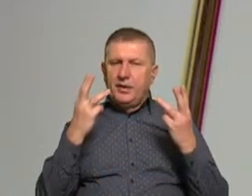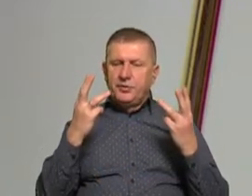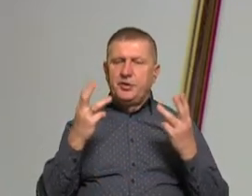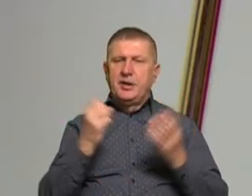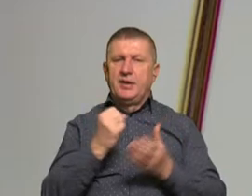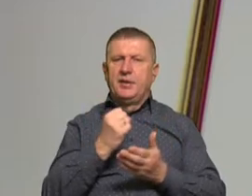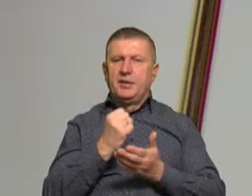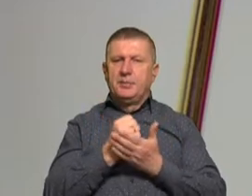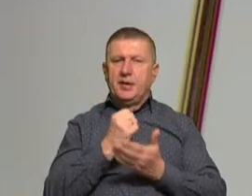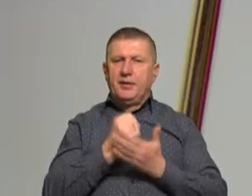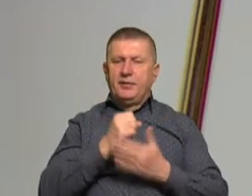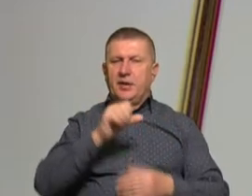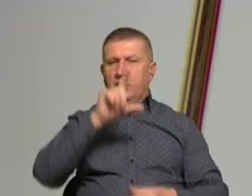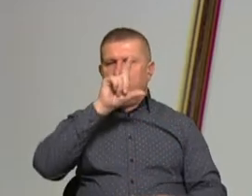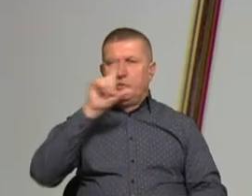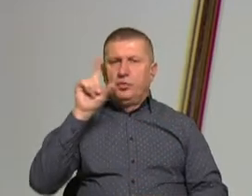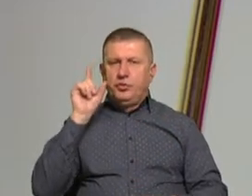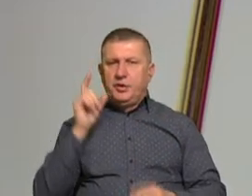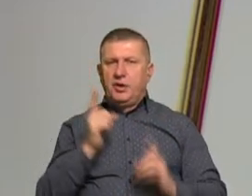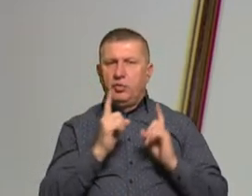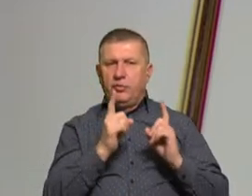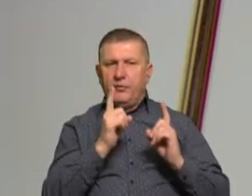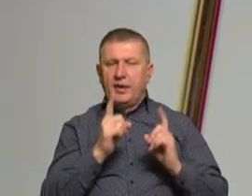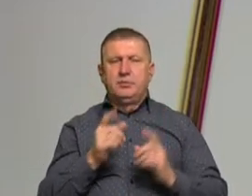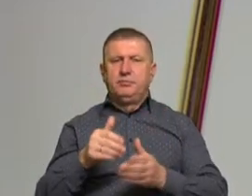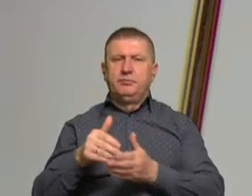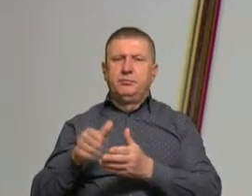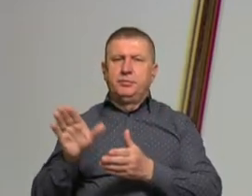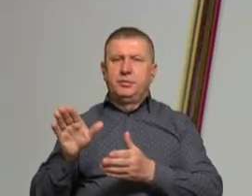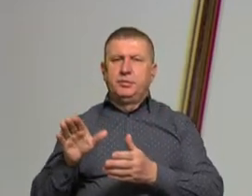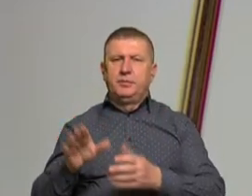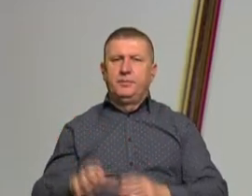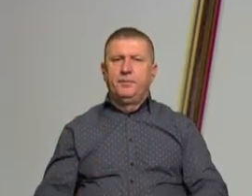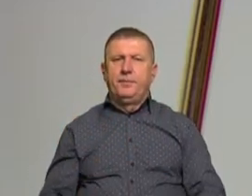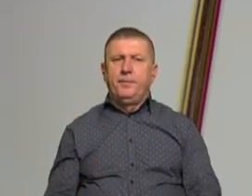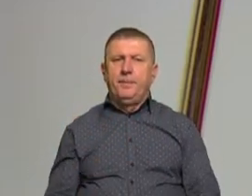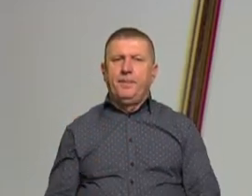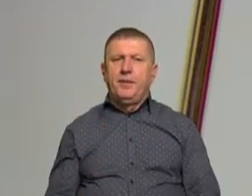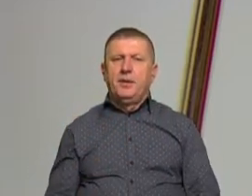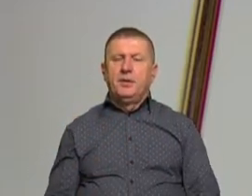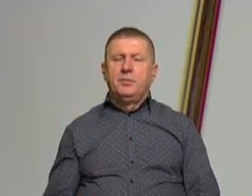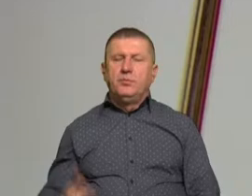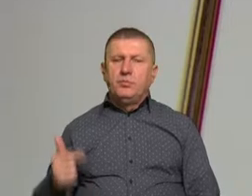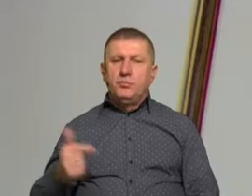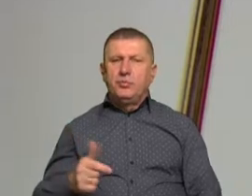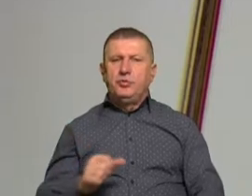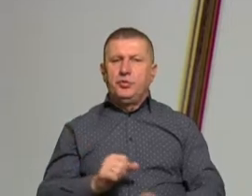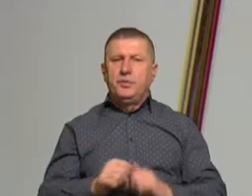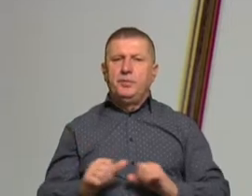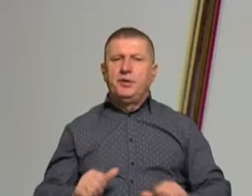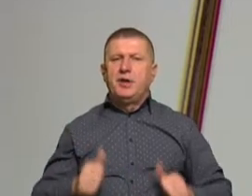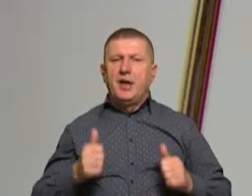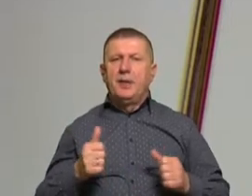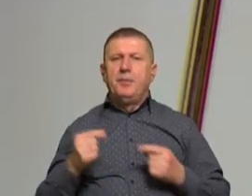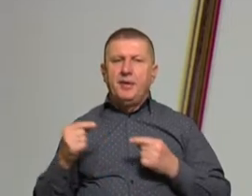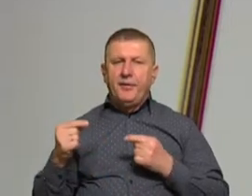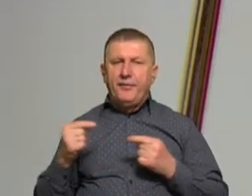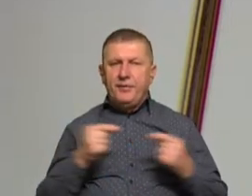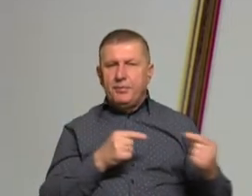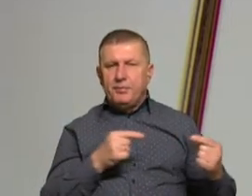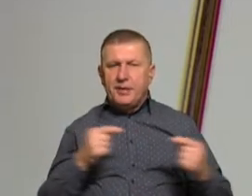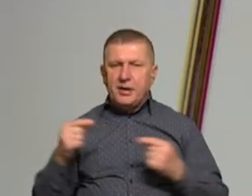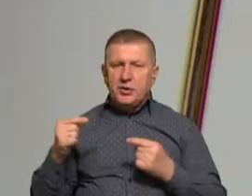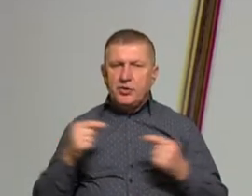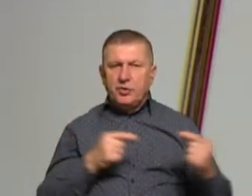społecznej. Chcemy rozważyć zasadność wprowadzenia paneli, aby wypracowane przez mieszkańców